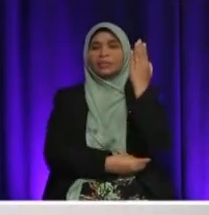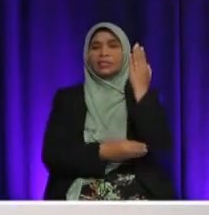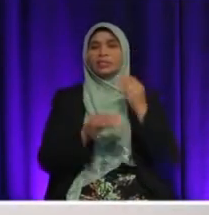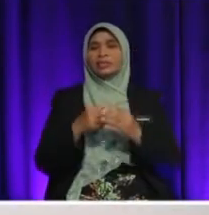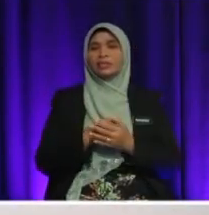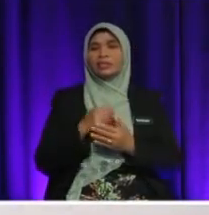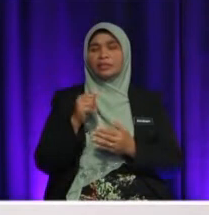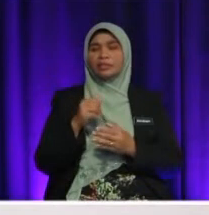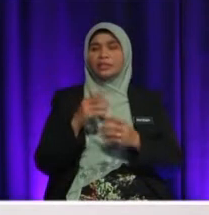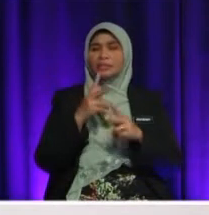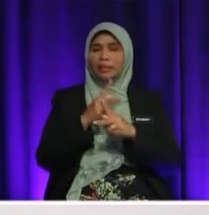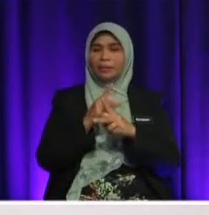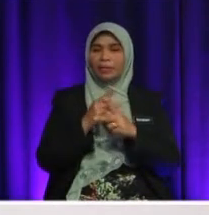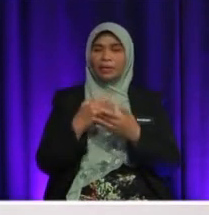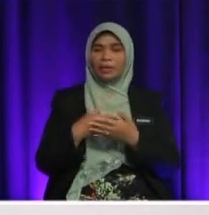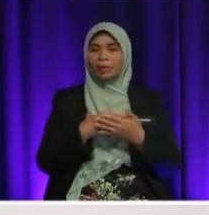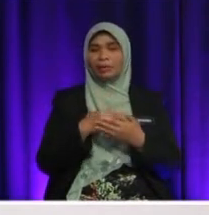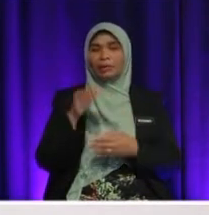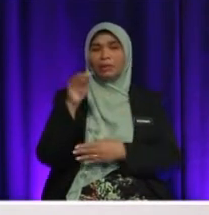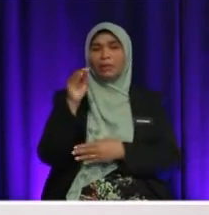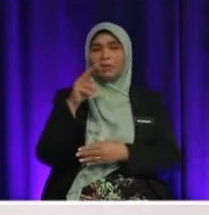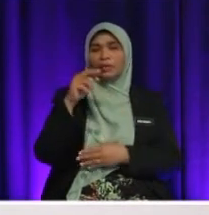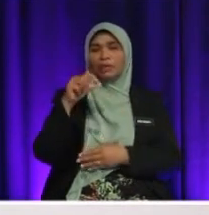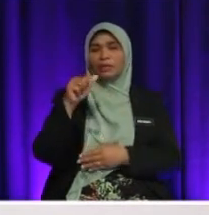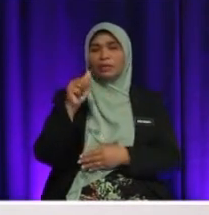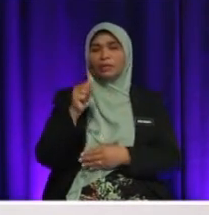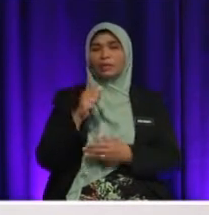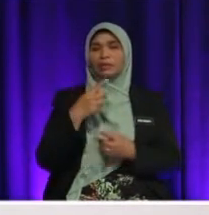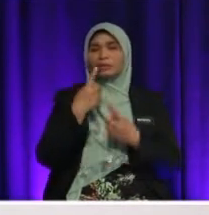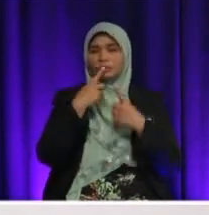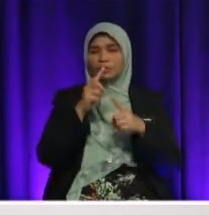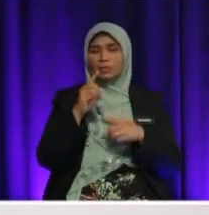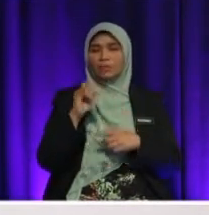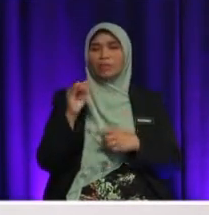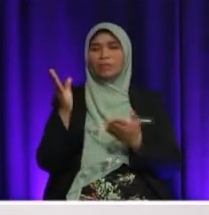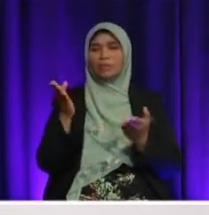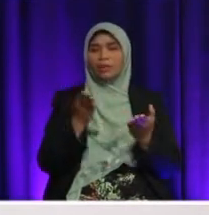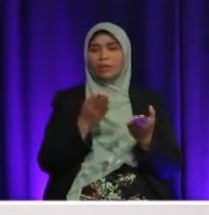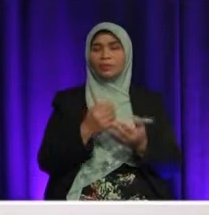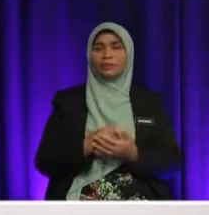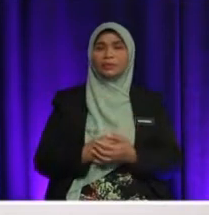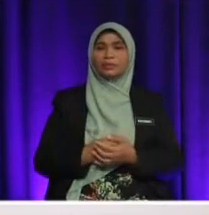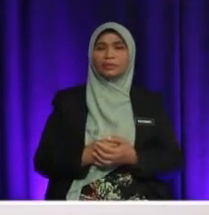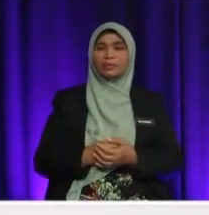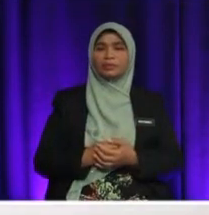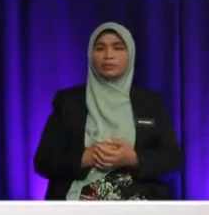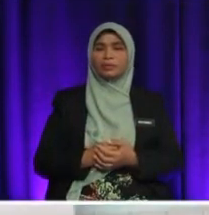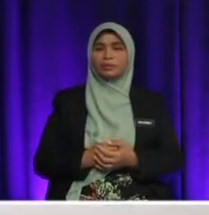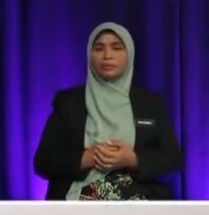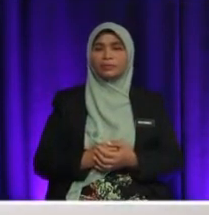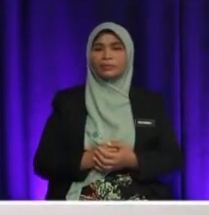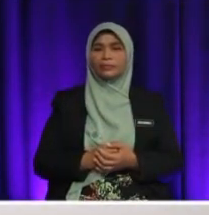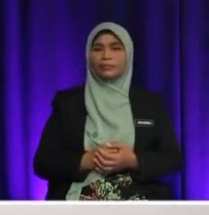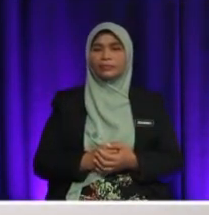anak ular naga anak Suruhlah ia bawa kemari Ayo kita hendak